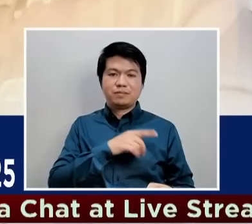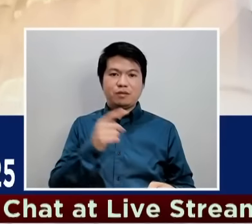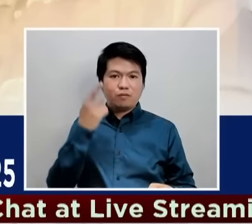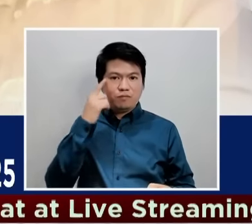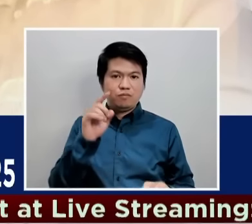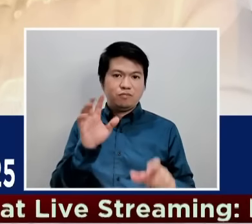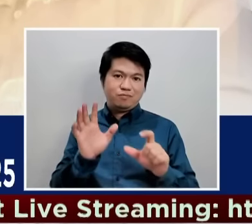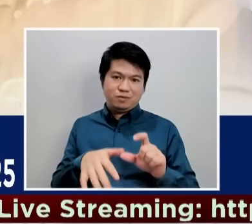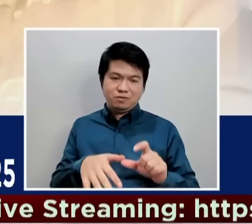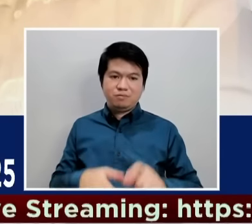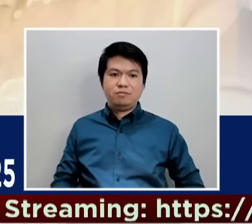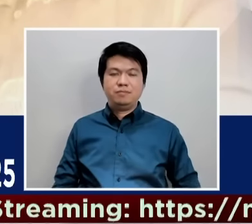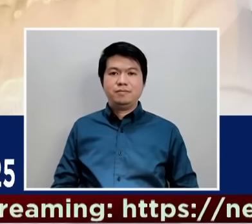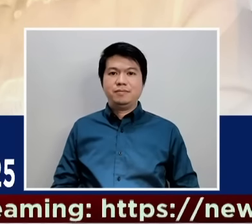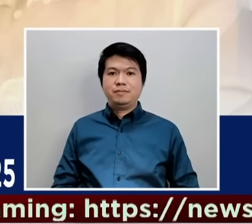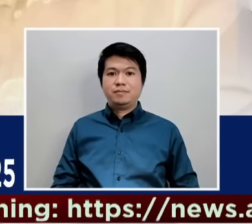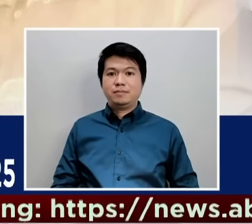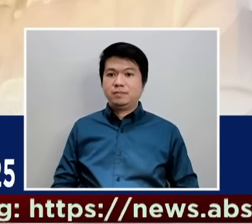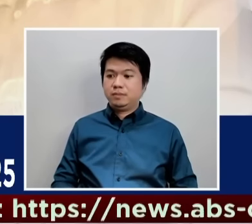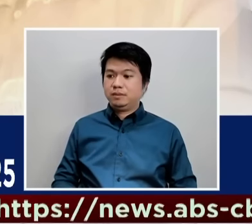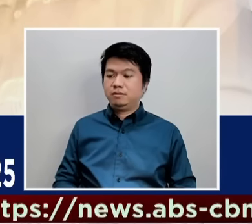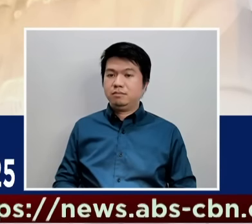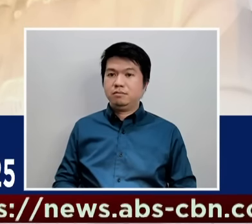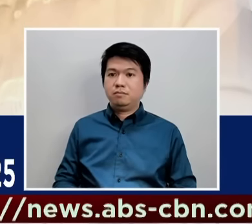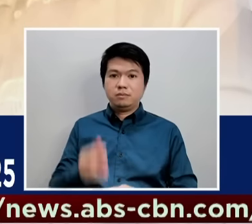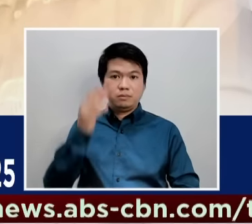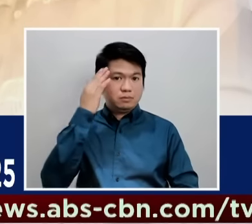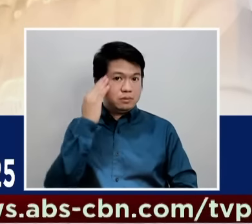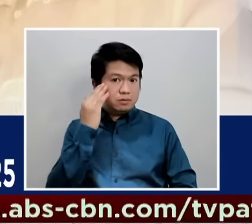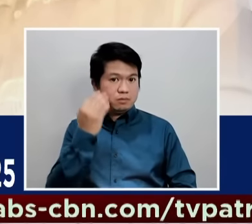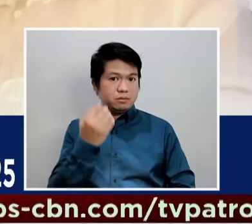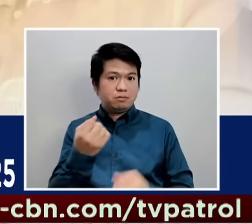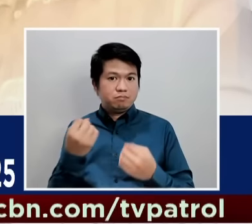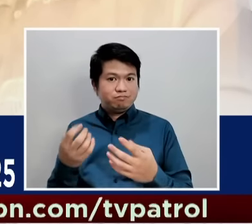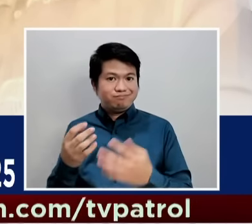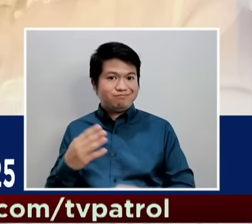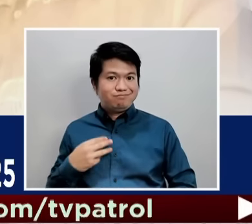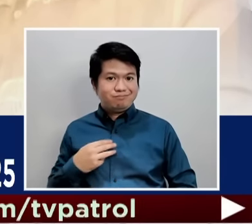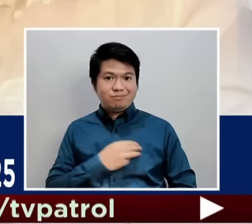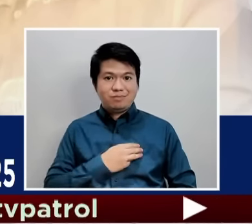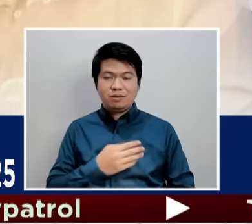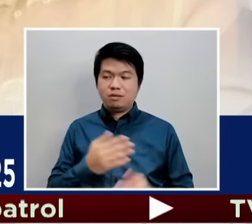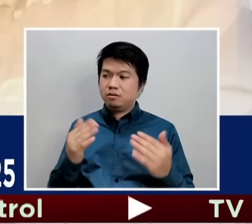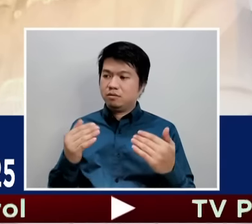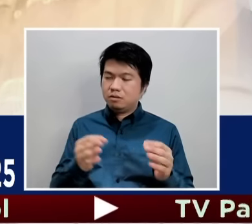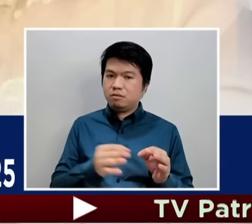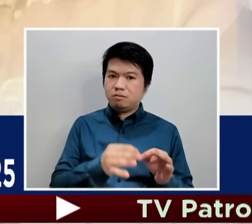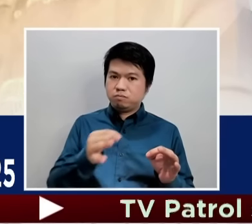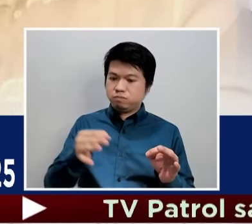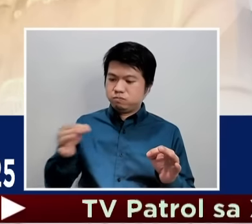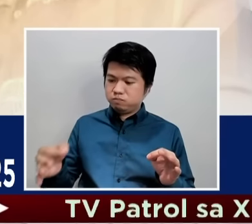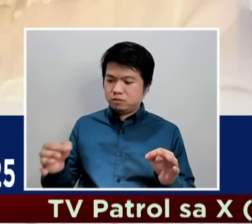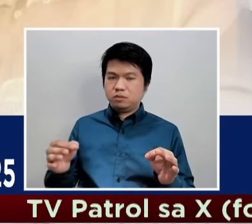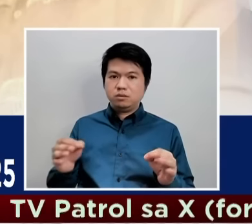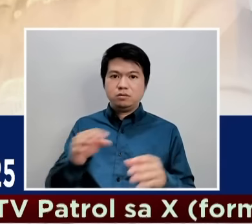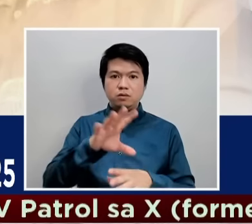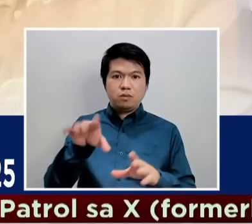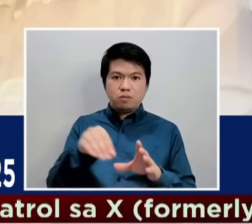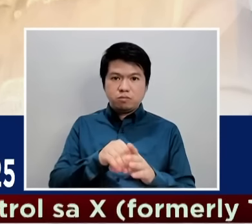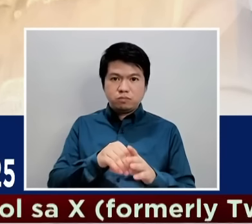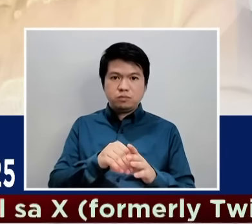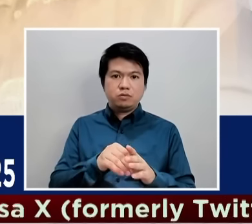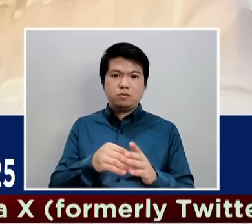response to the requests of many members na sana ay ma-expand natin at ma-cover natin yung mga ganyang klaseng